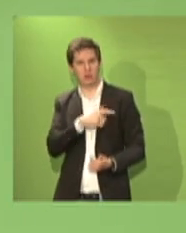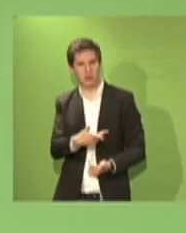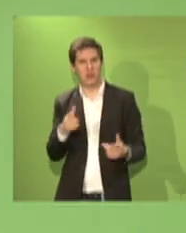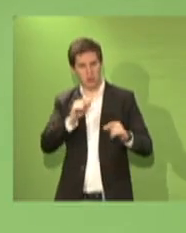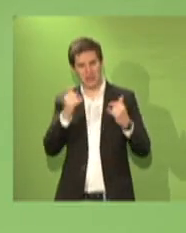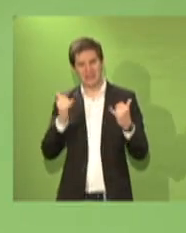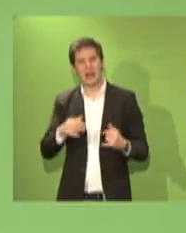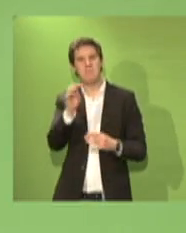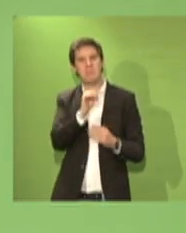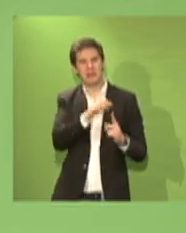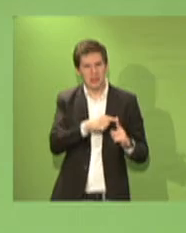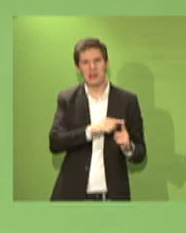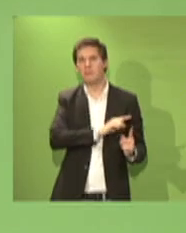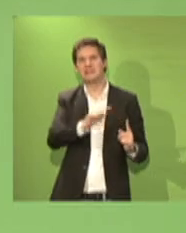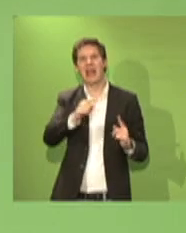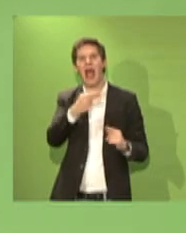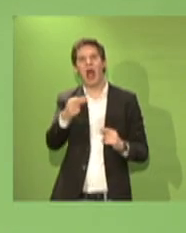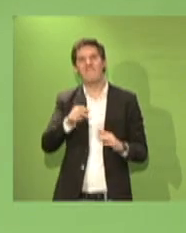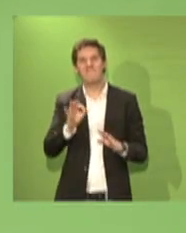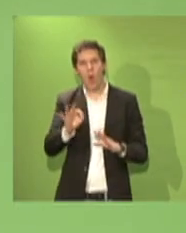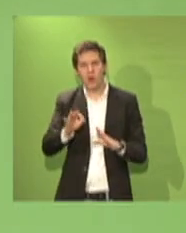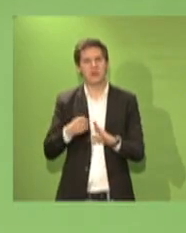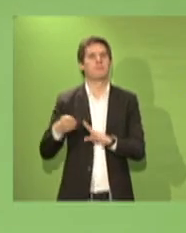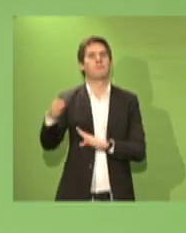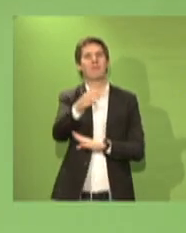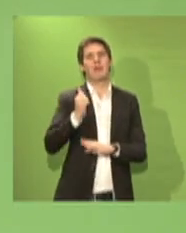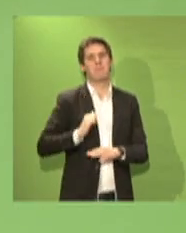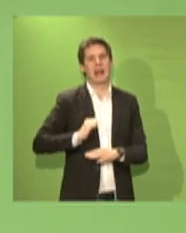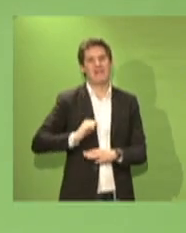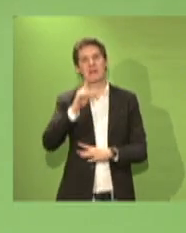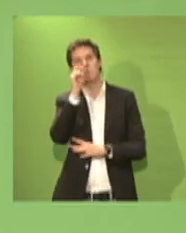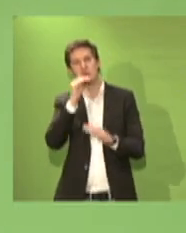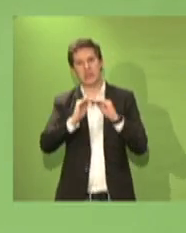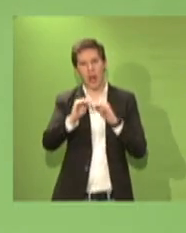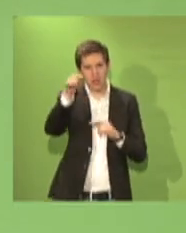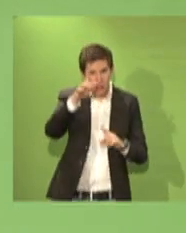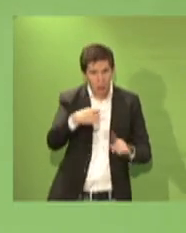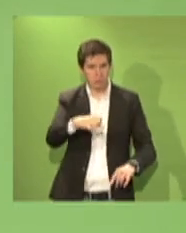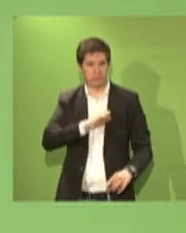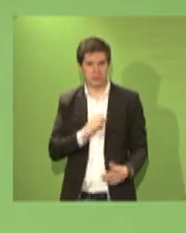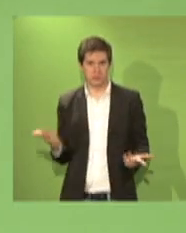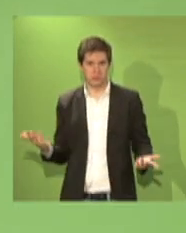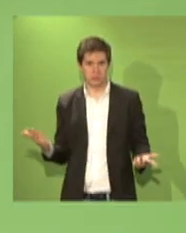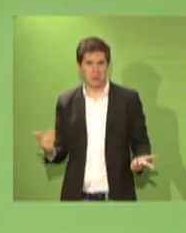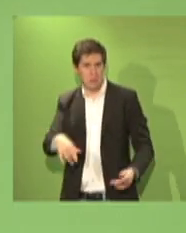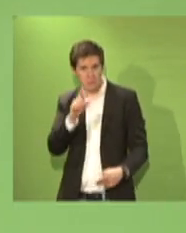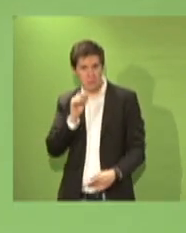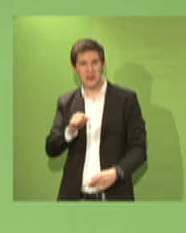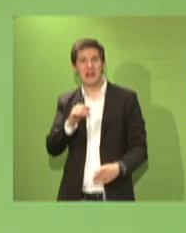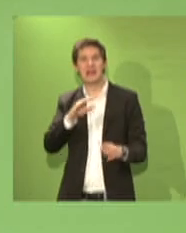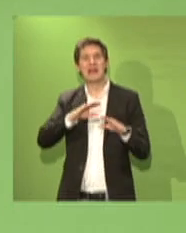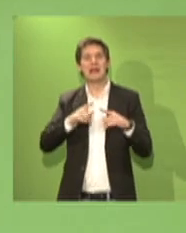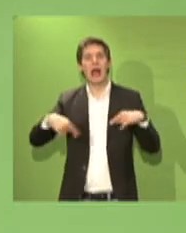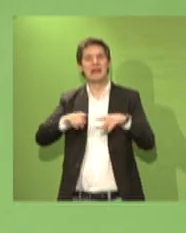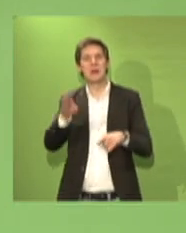von Minden angefangen über Herford in Richtung Bielefeld. Und auch das Münsterland hat gewonnen. Rede im Kreis Borken,